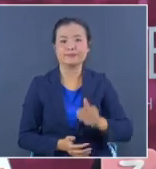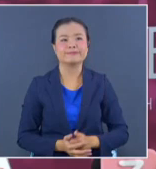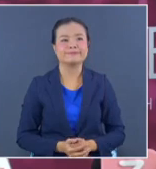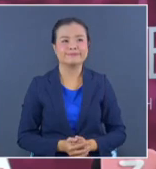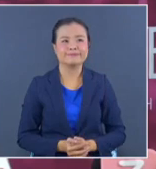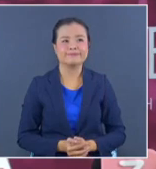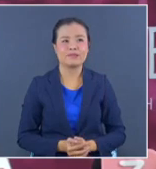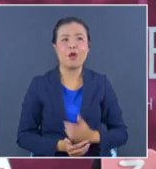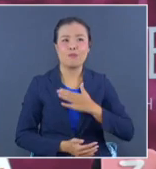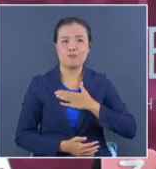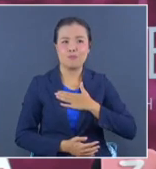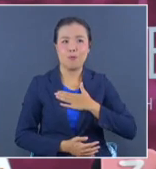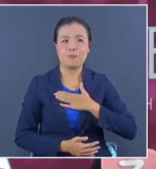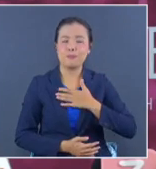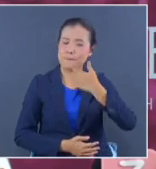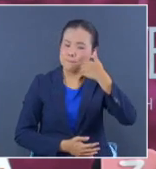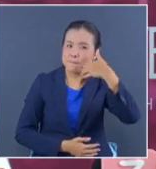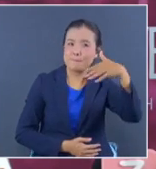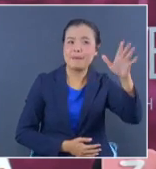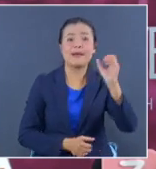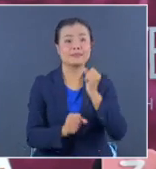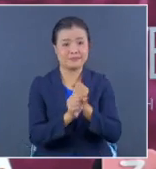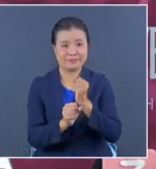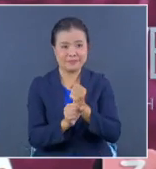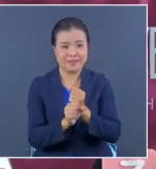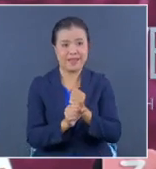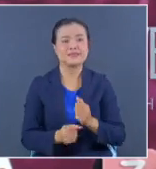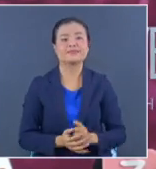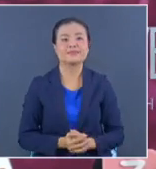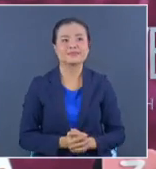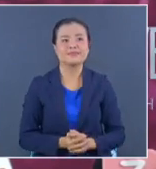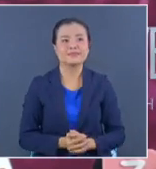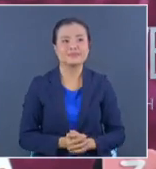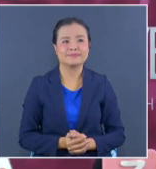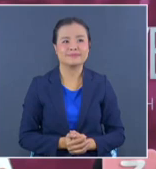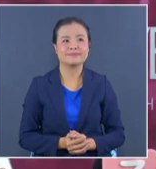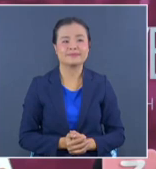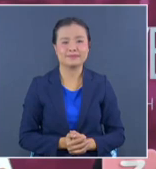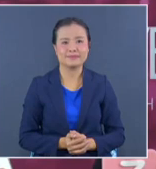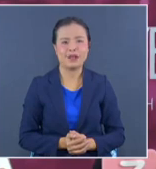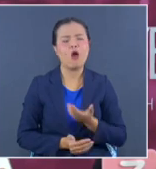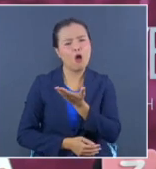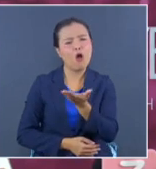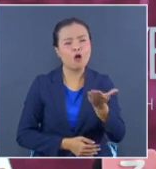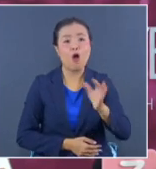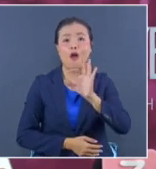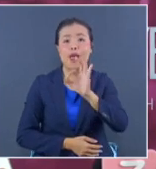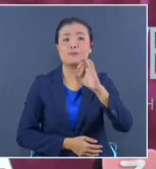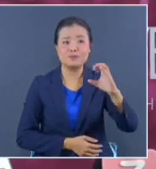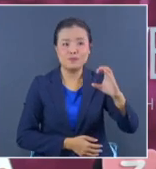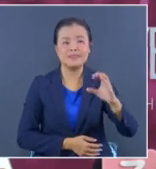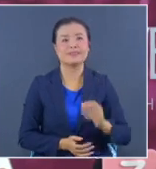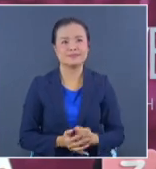to America to start preparing more music, and I hope they look forward to that. And I also have a new single coming out that's